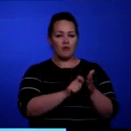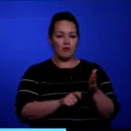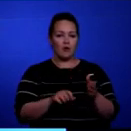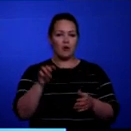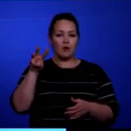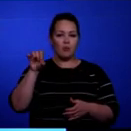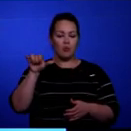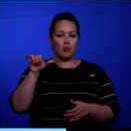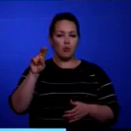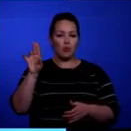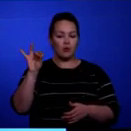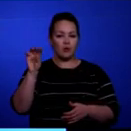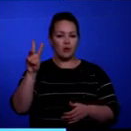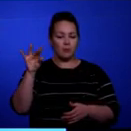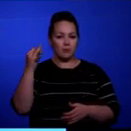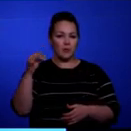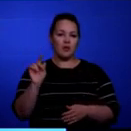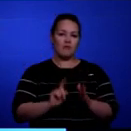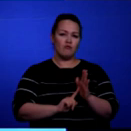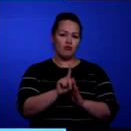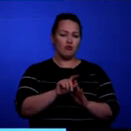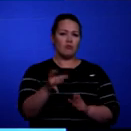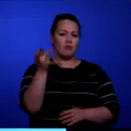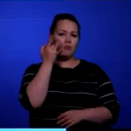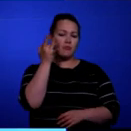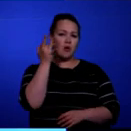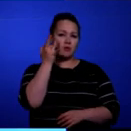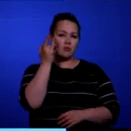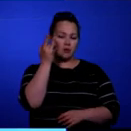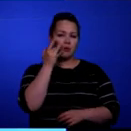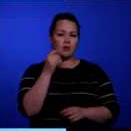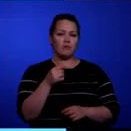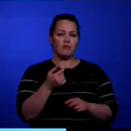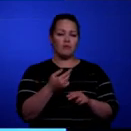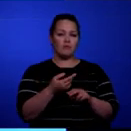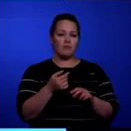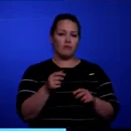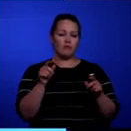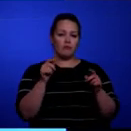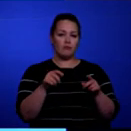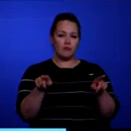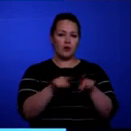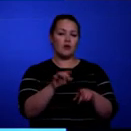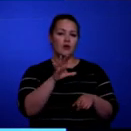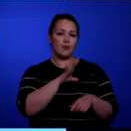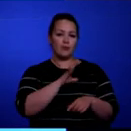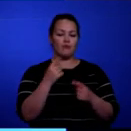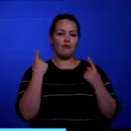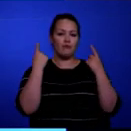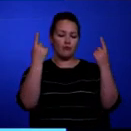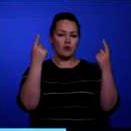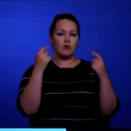постоянство во всех своих начинаниях именно таким и был наш великий предок в